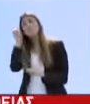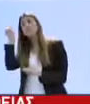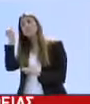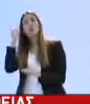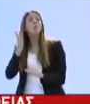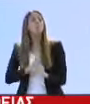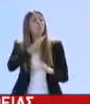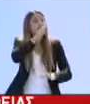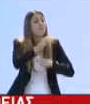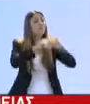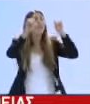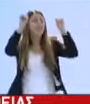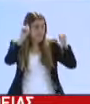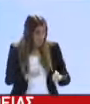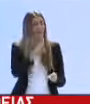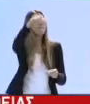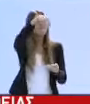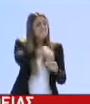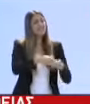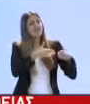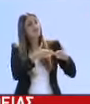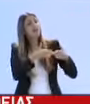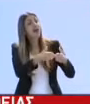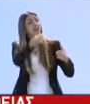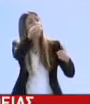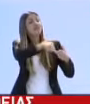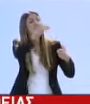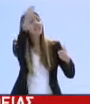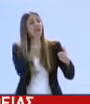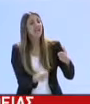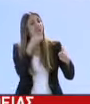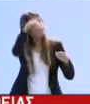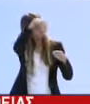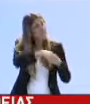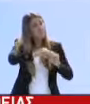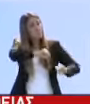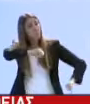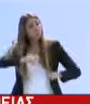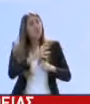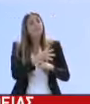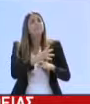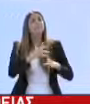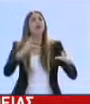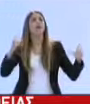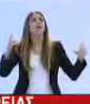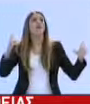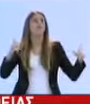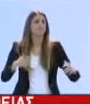πείτε «Ναι, ήμουν και εγώ μέρος αυτής της μεγάλης προσπάθειας».